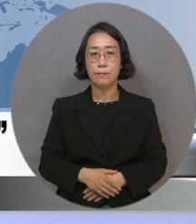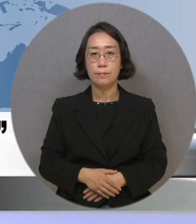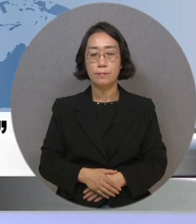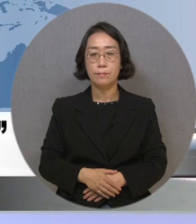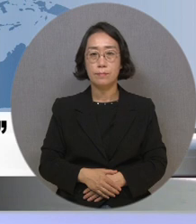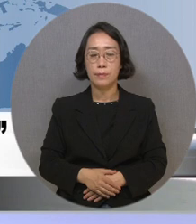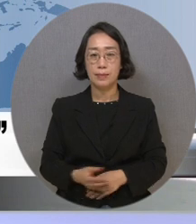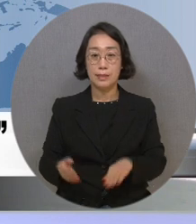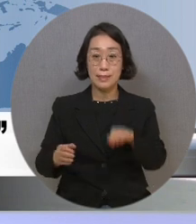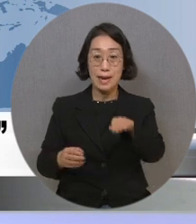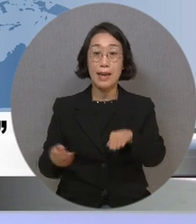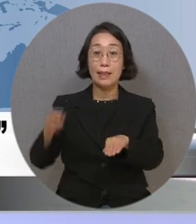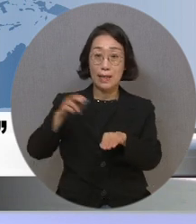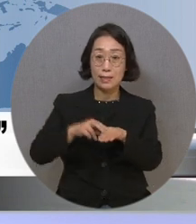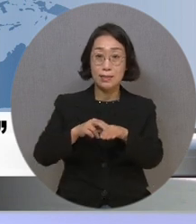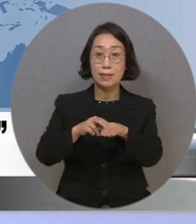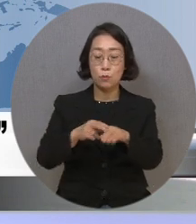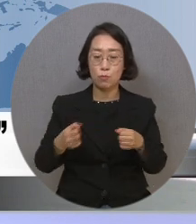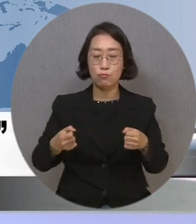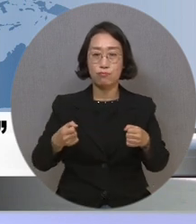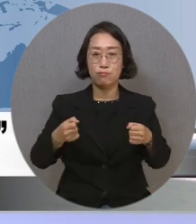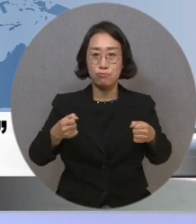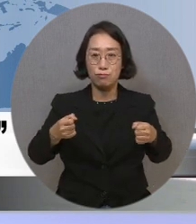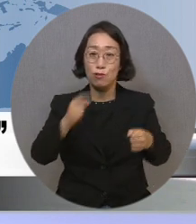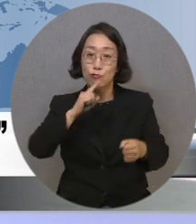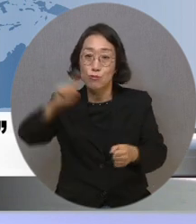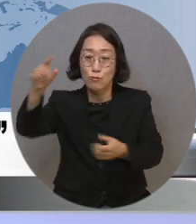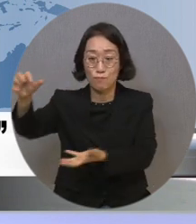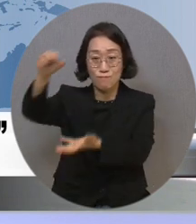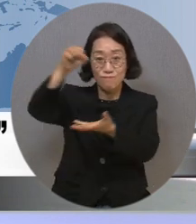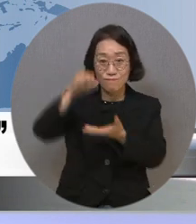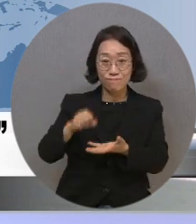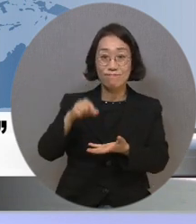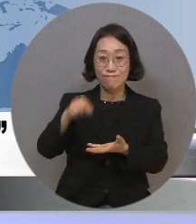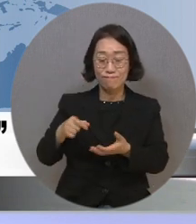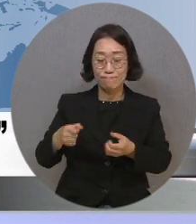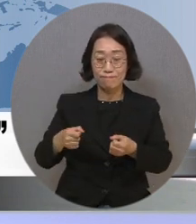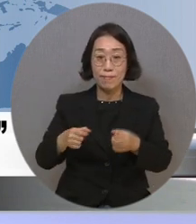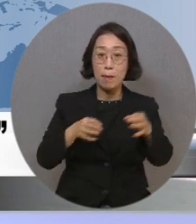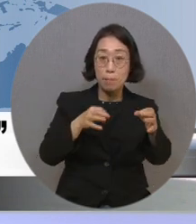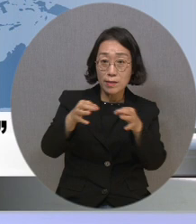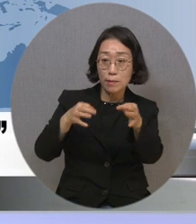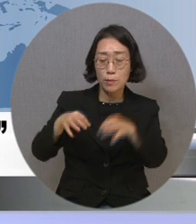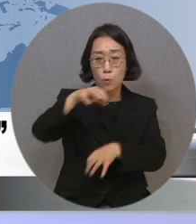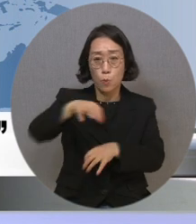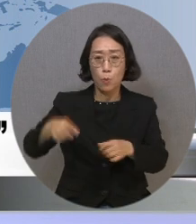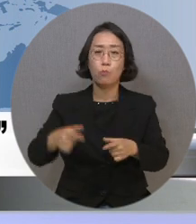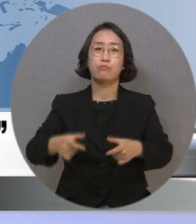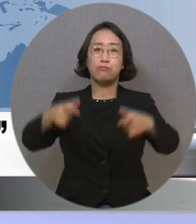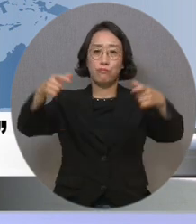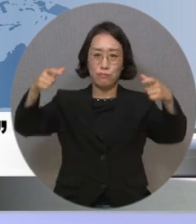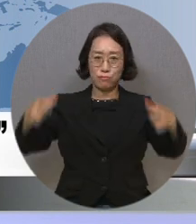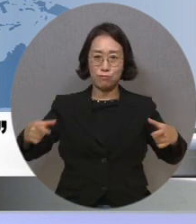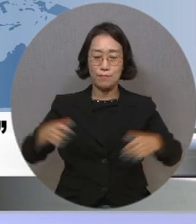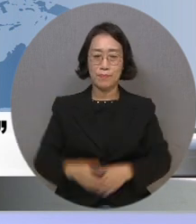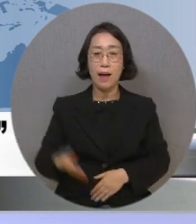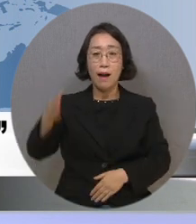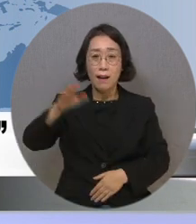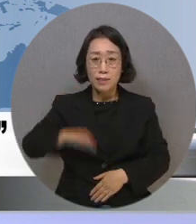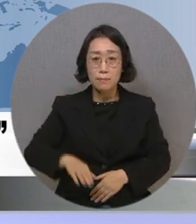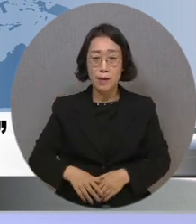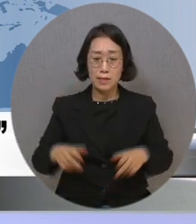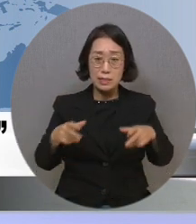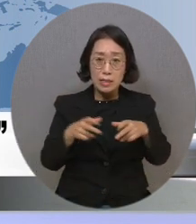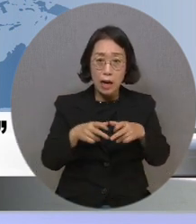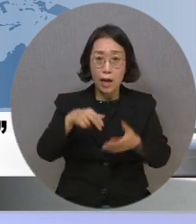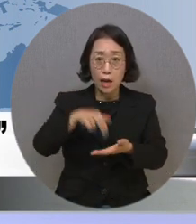차에 탄 채로 음식을 주문한 뒤 받아갈 수 있는 드라이브스루 매장이 최근 크게 늘고 있습니다. 하지만